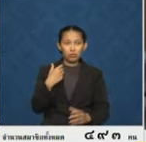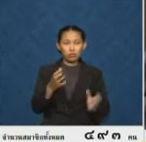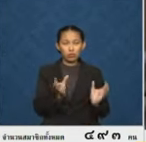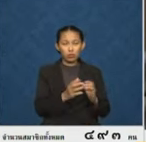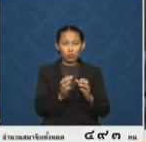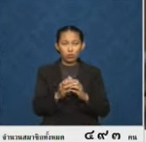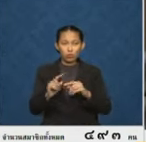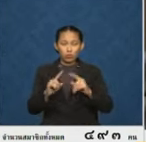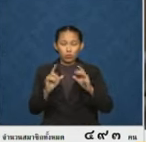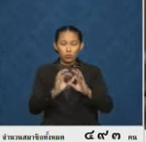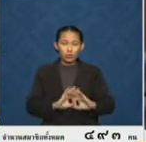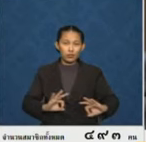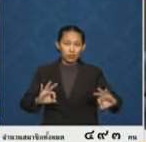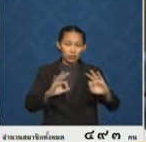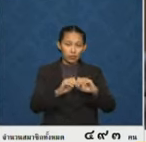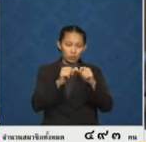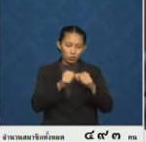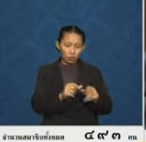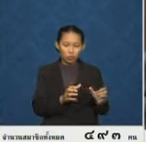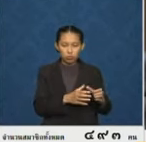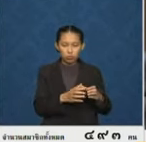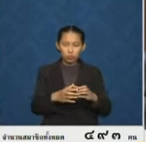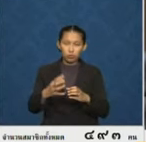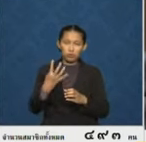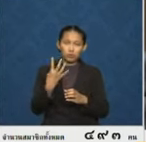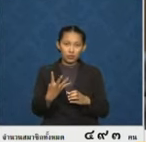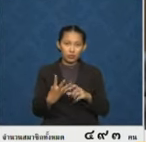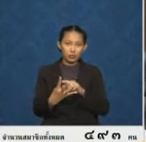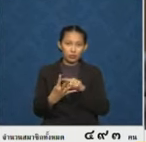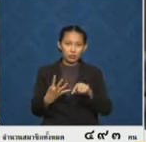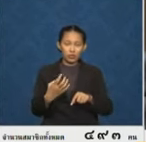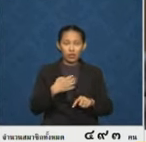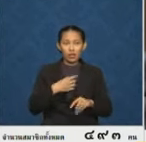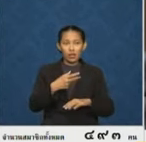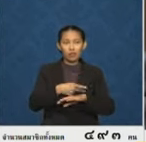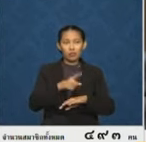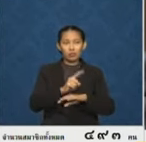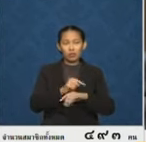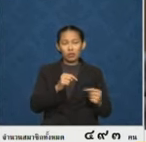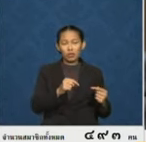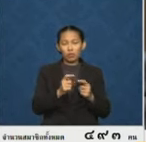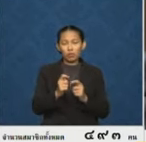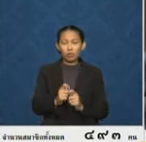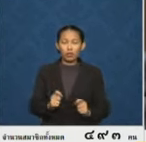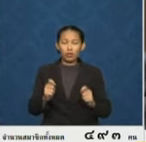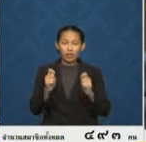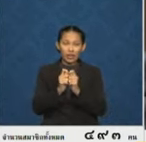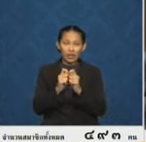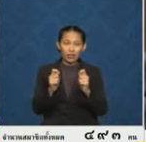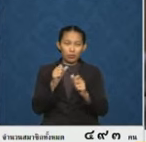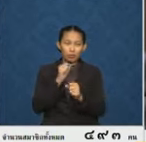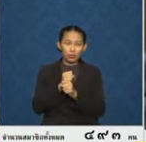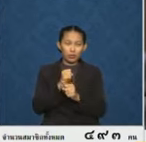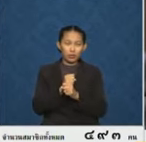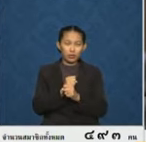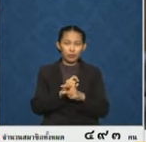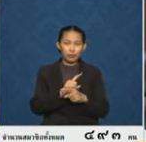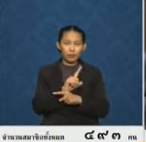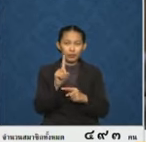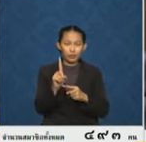ที่มีความสำคัญอยู่ 4คณะอยากให้ท่านประธานสภาทำเรื่องถึงอนุกรรมการ 4คณะดังนี้